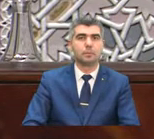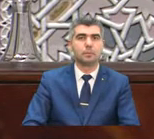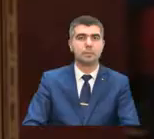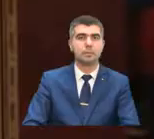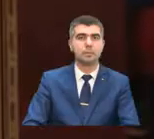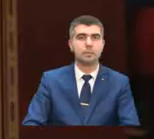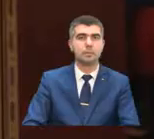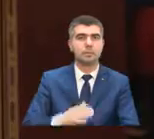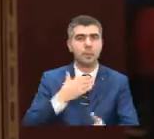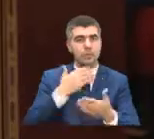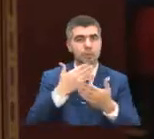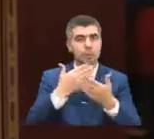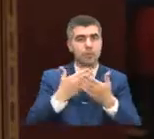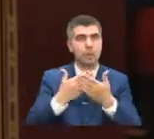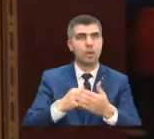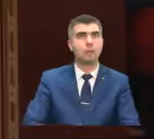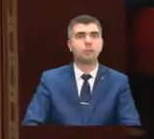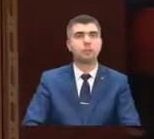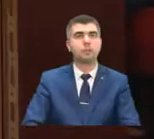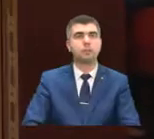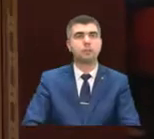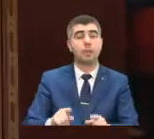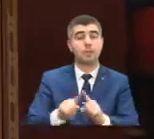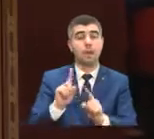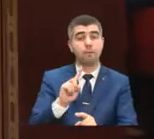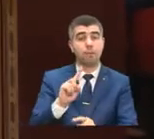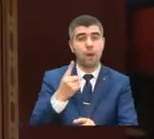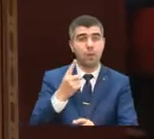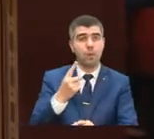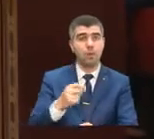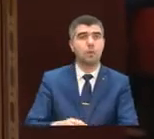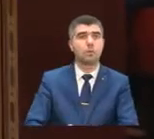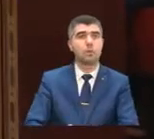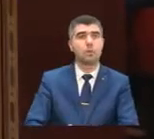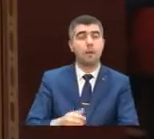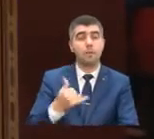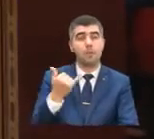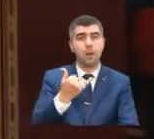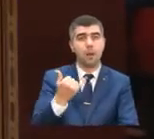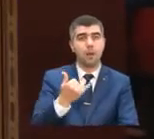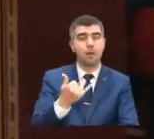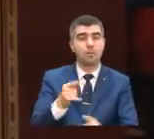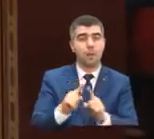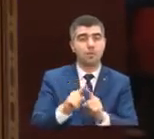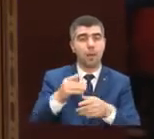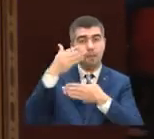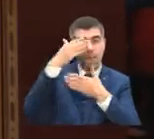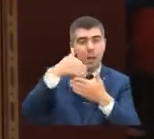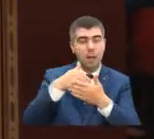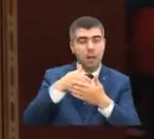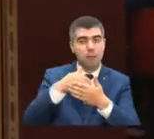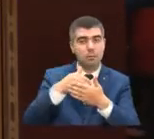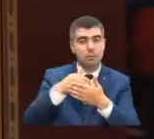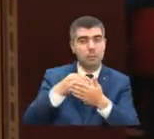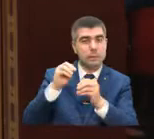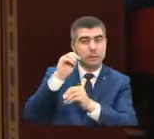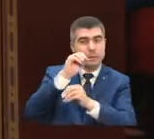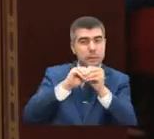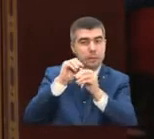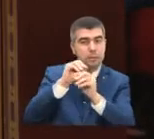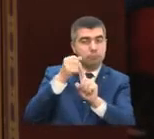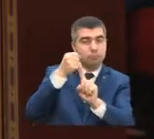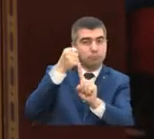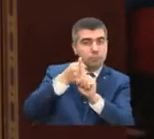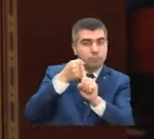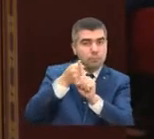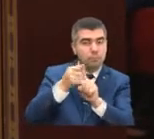شكرا سيد النائب المحترم. اولا لابد من الاقرار ان بلادنا دارت واحد المجهود فيما يتعلق